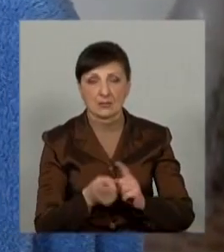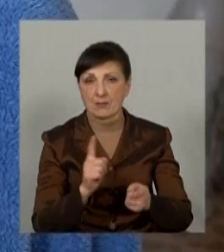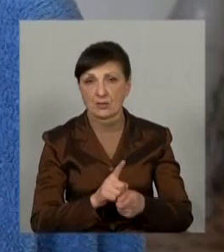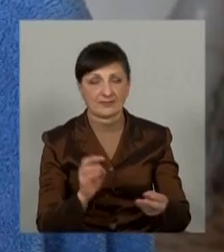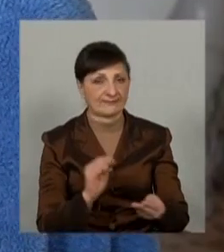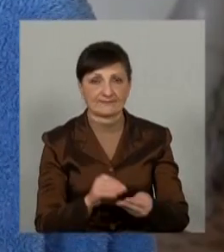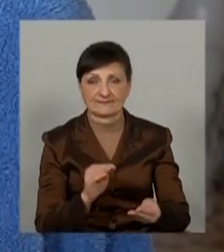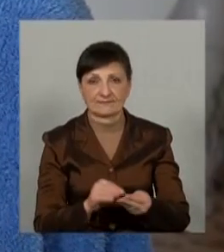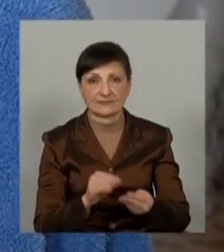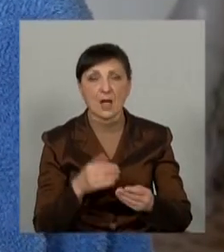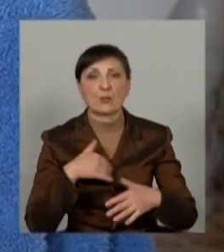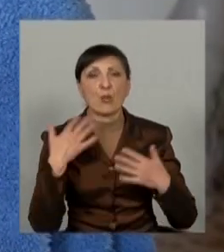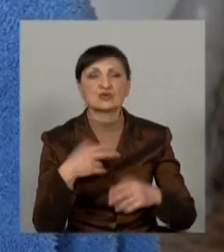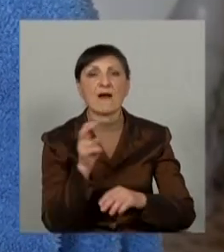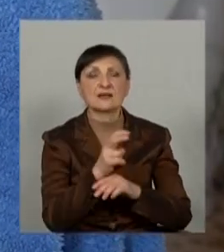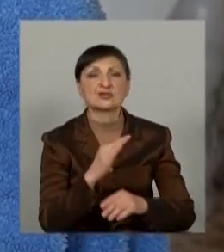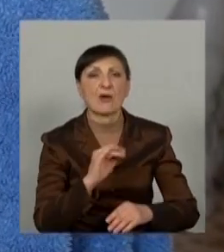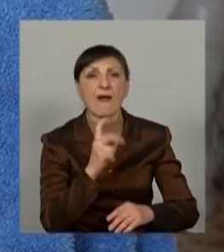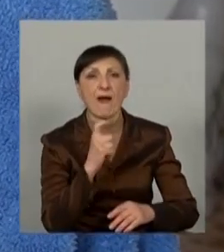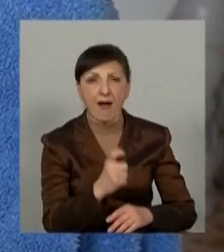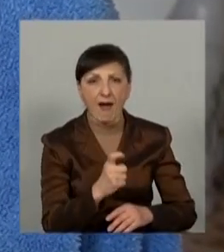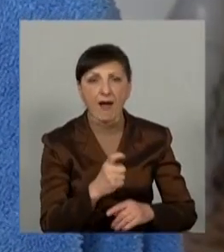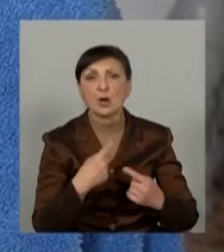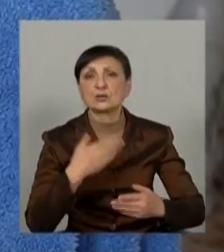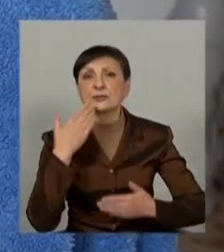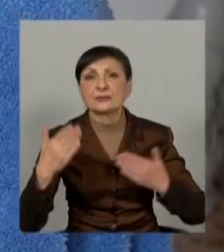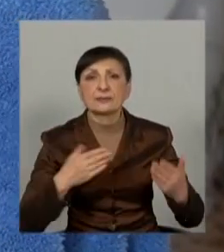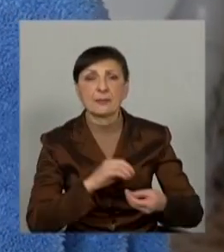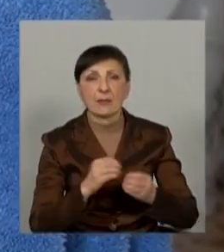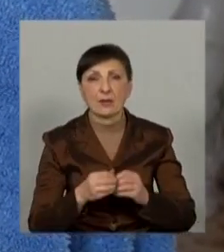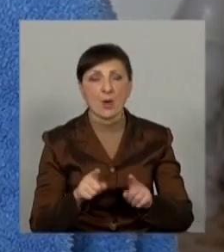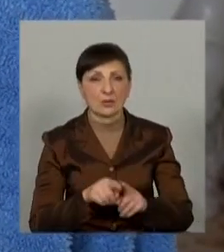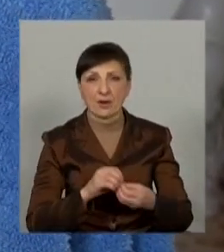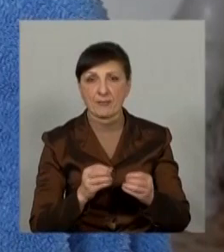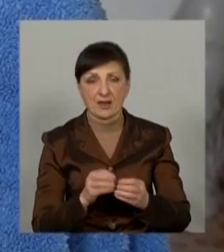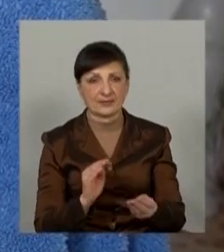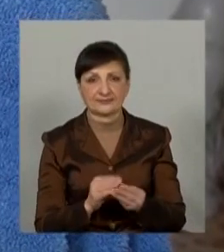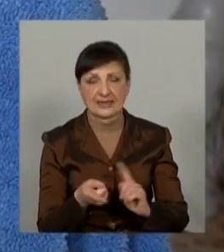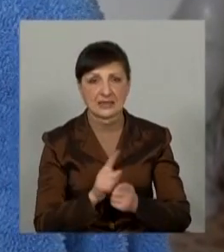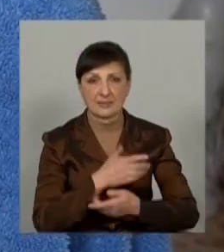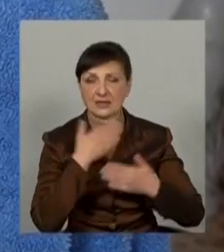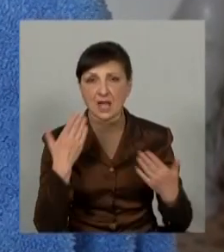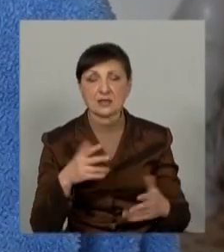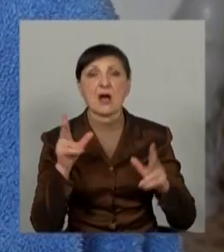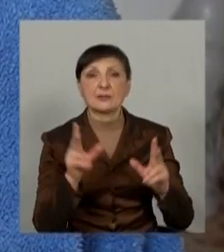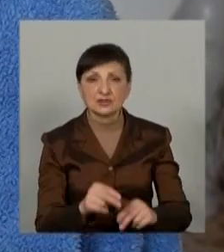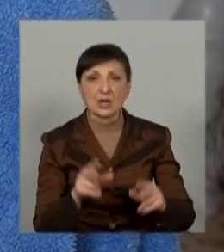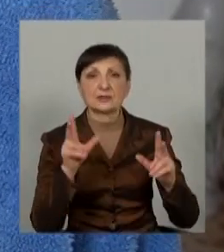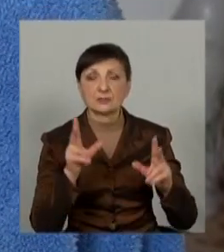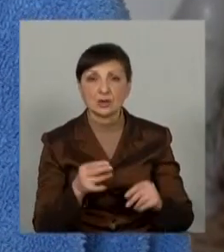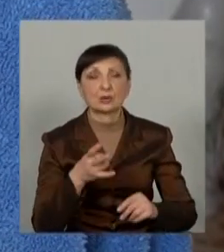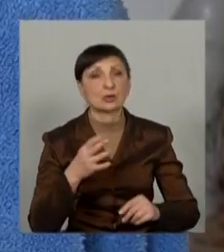же самое. Мы уже ходили в ЖКХ и везде, и у нас проблемы не изменяются никакие. Обещают, обещают,